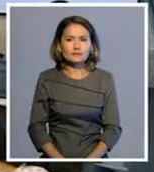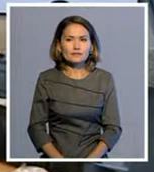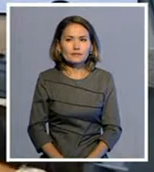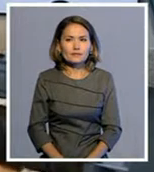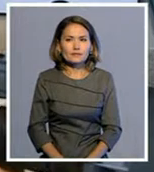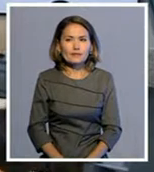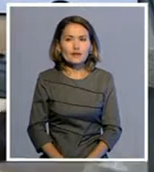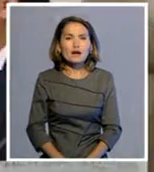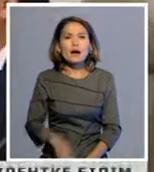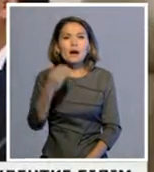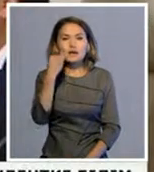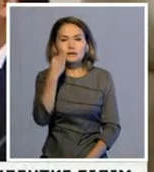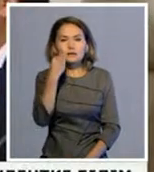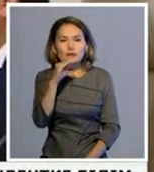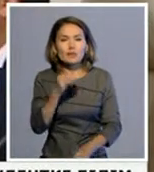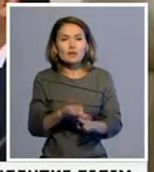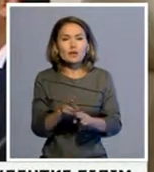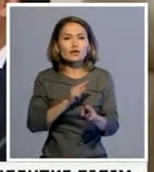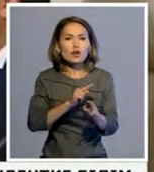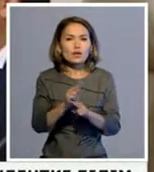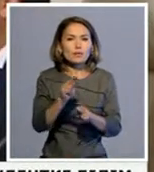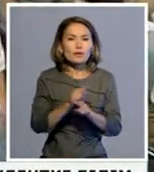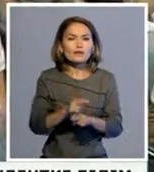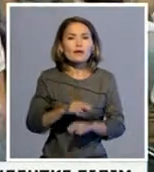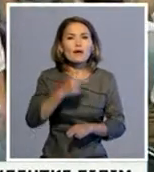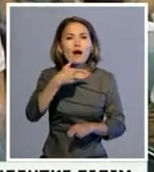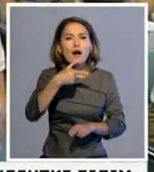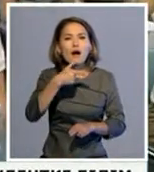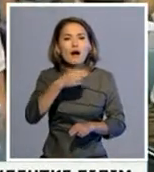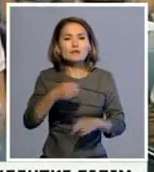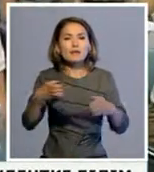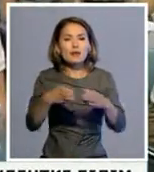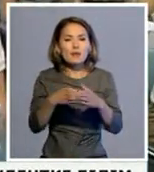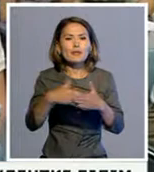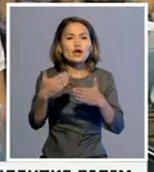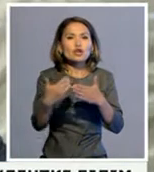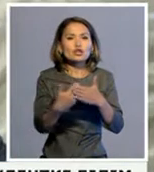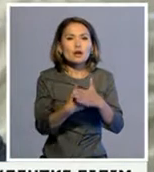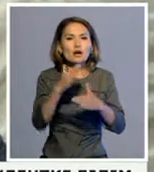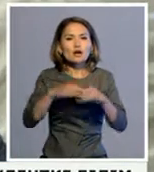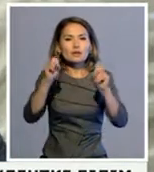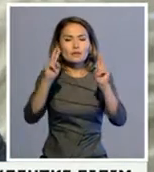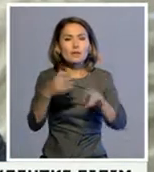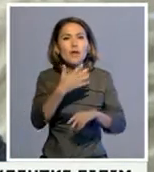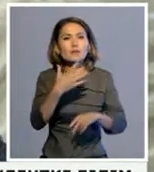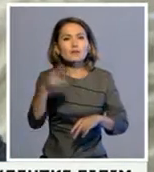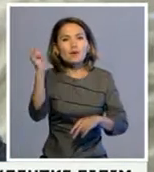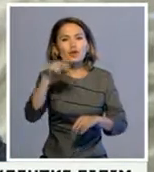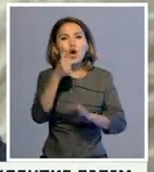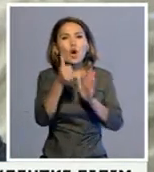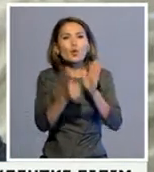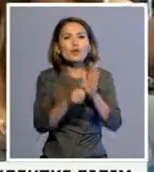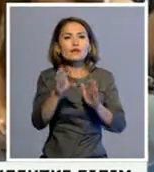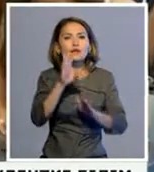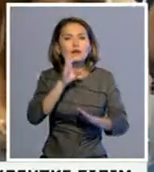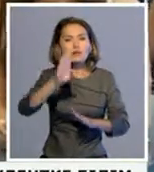Әрдайым сапа мен өнімді басты бағдарға қоятын Интергаз Орталық Азия компаниясы жаңа мамандыққа тек үздік студенттерді тартқан. Топ жарған 16 тәлімгердің